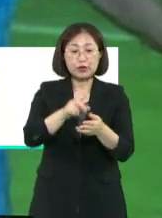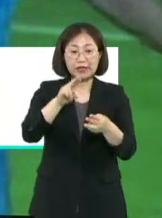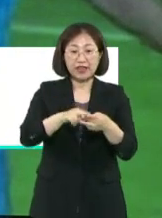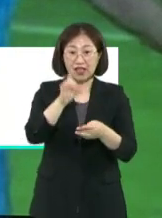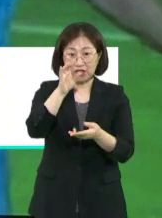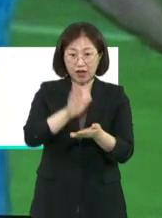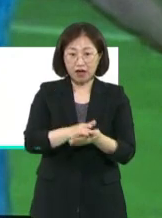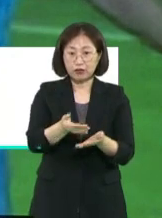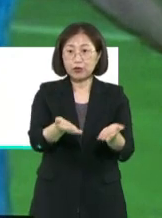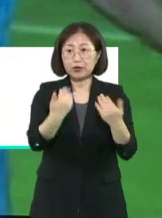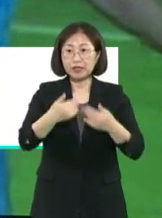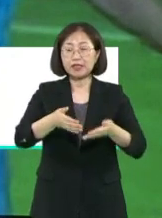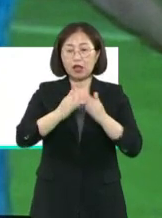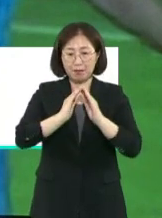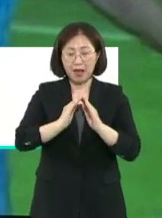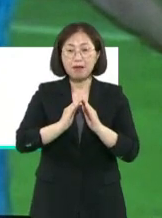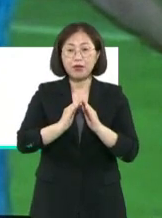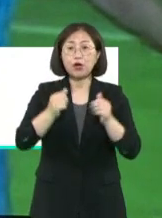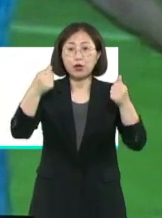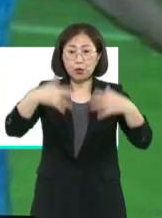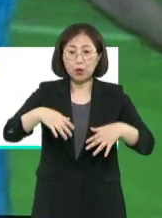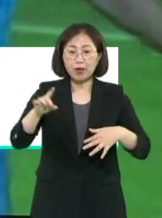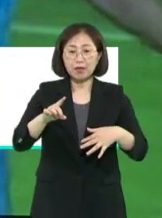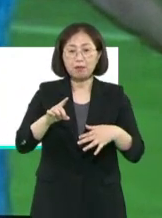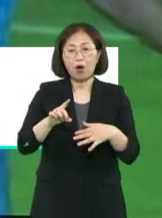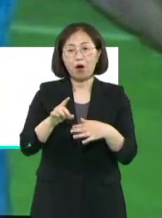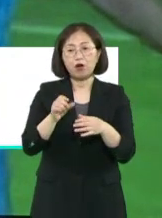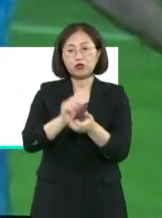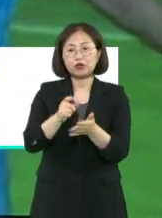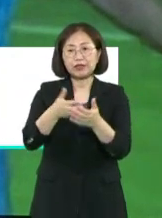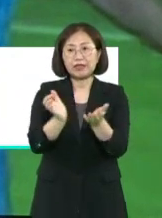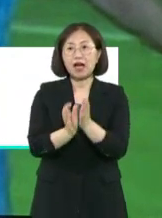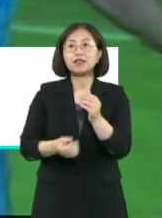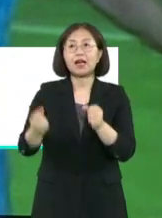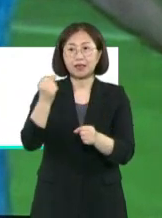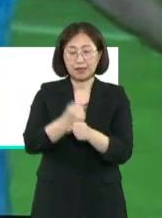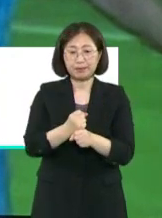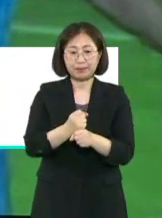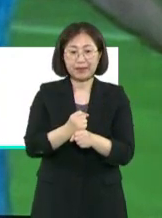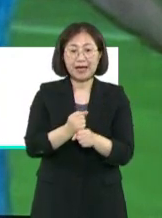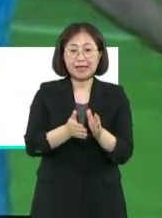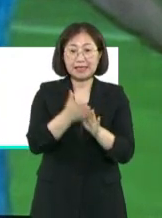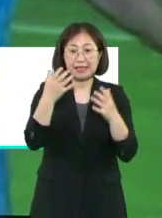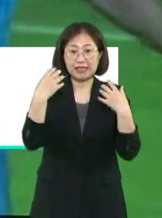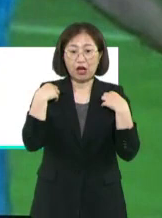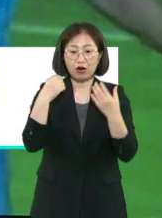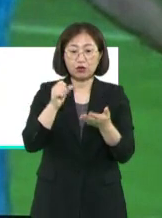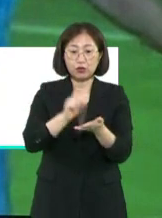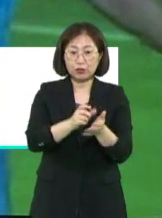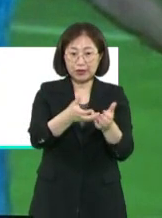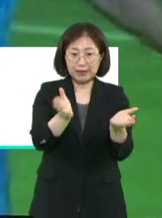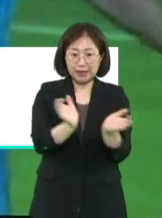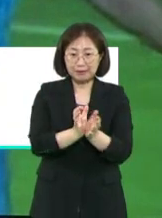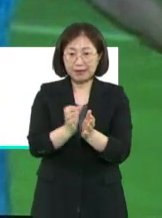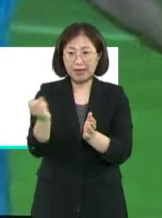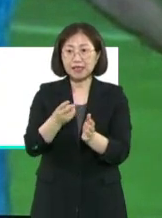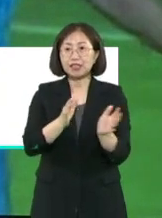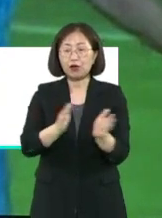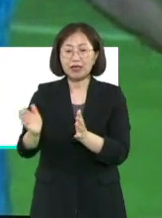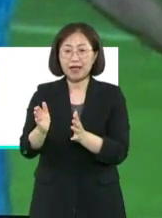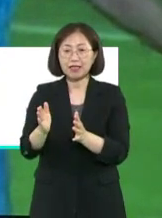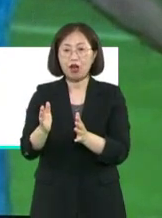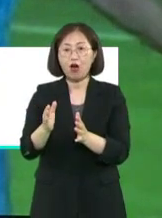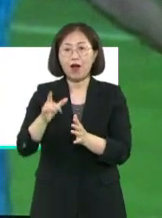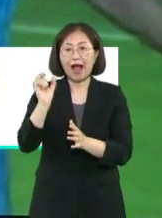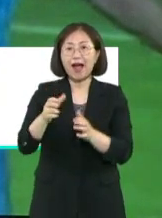유치하면서 프로축구단 창단이 조건으로 붙은 건데요. 천안시는 시청 축구팀을 재정비해서 돌풍을 일으킨다는 야심찬